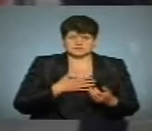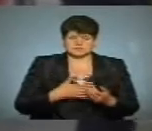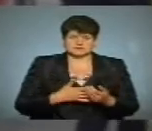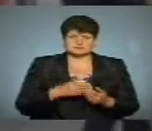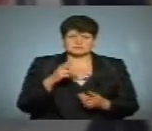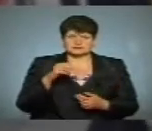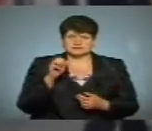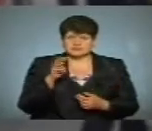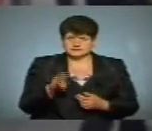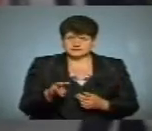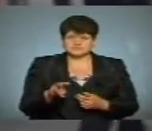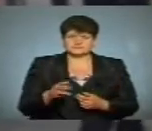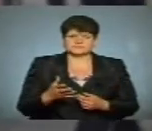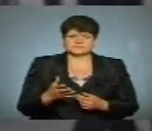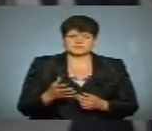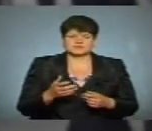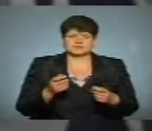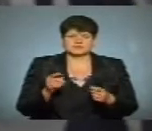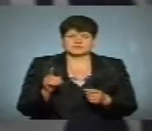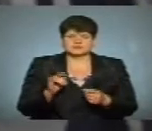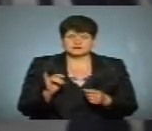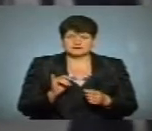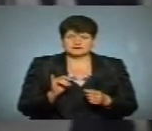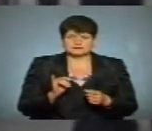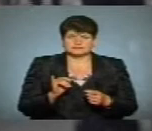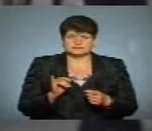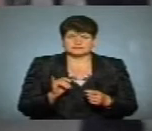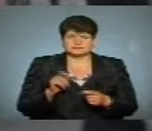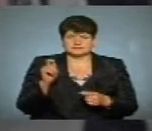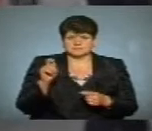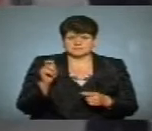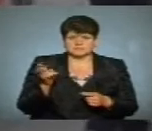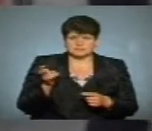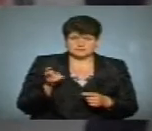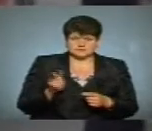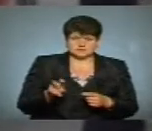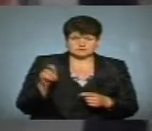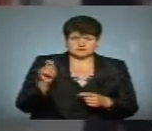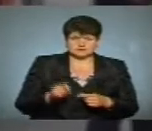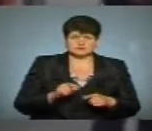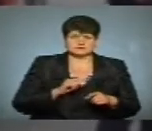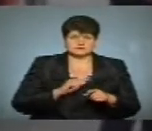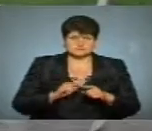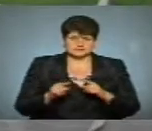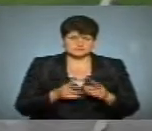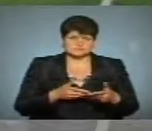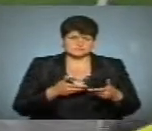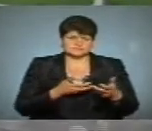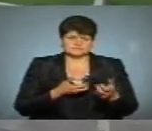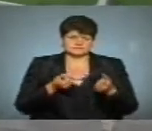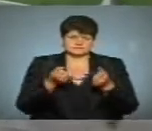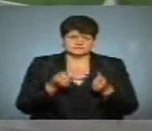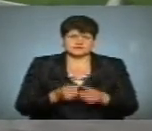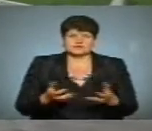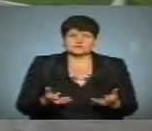диму, чуть рано не відключався, але прийшли. Поїхали швидко, евакуювали.